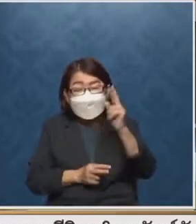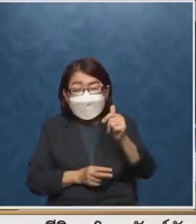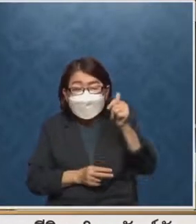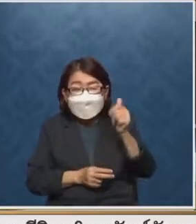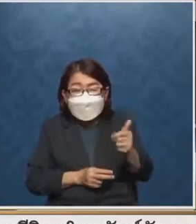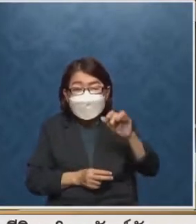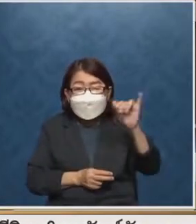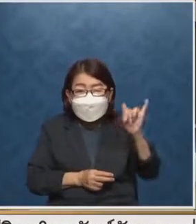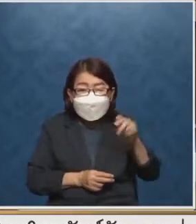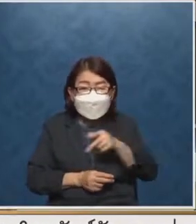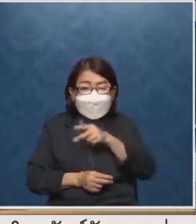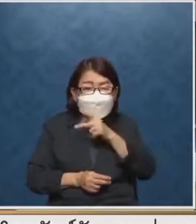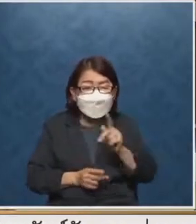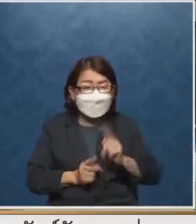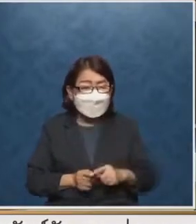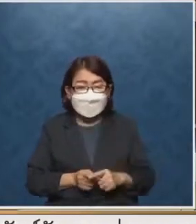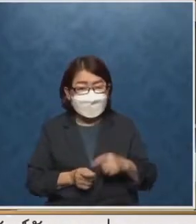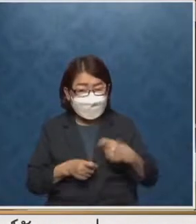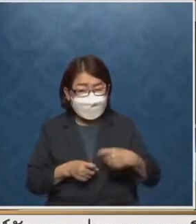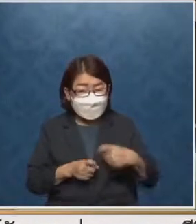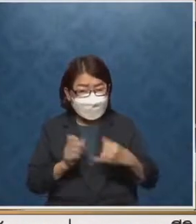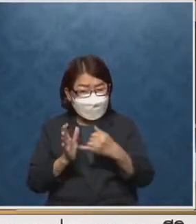เลยว่าไม่ง่ายฮะ